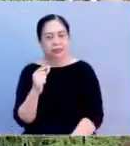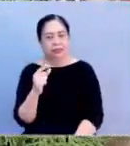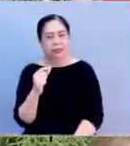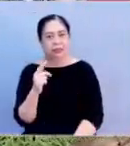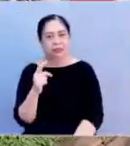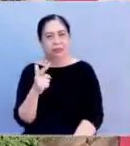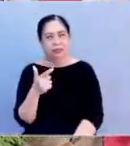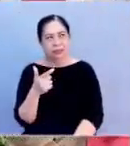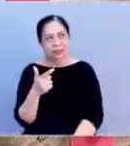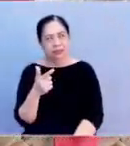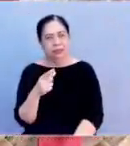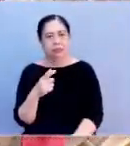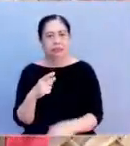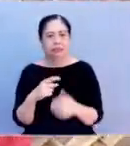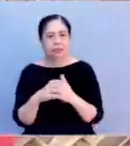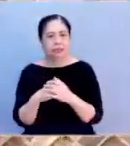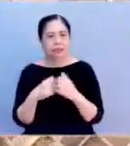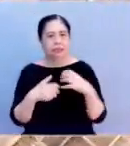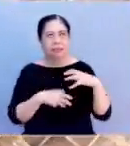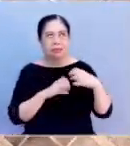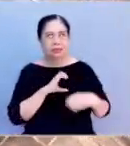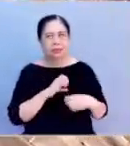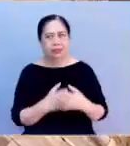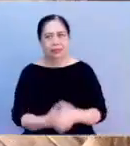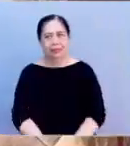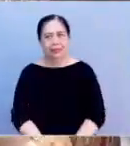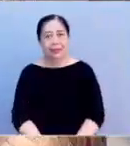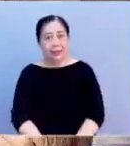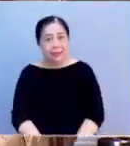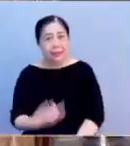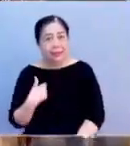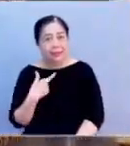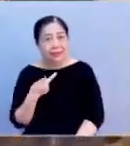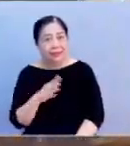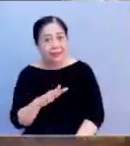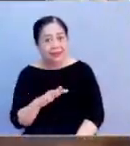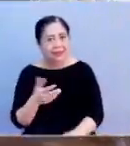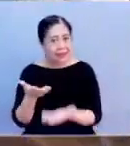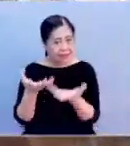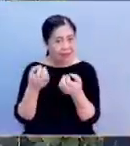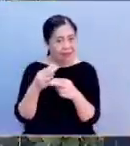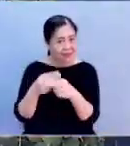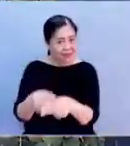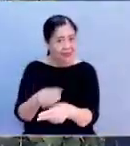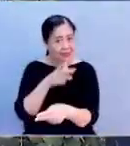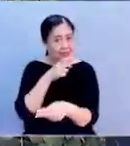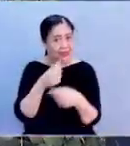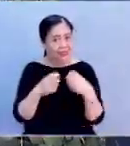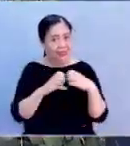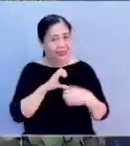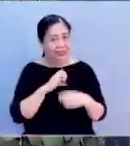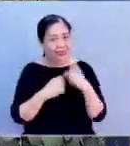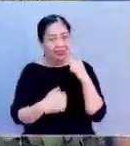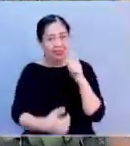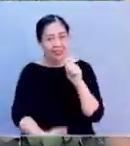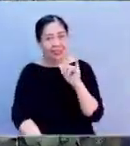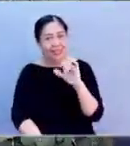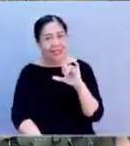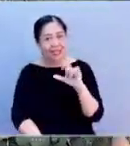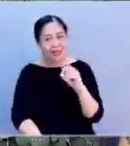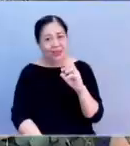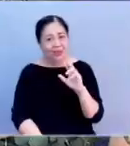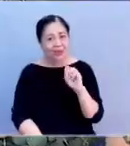Oh. So, heartbroken. Ay, heartbroken ka! Pangalanan natin! Alam mo si Taylor Swift, sinasabi niya yan. Tingnan mo